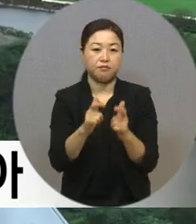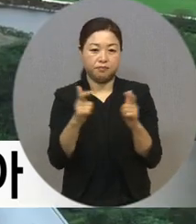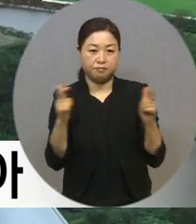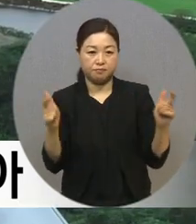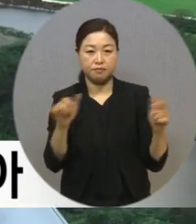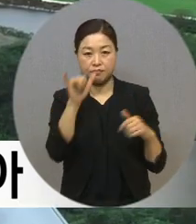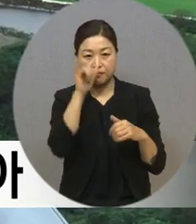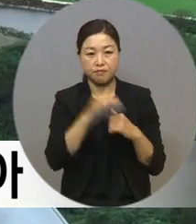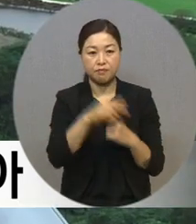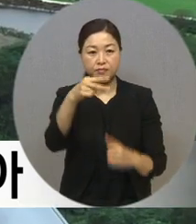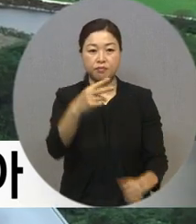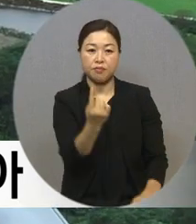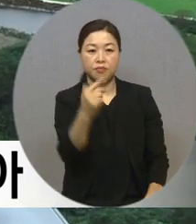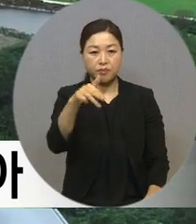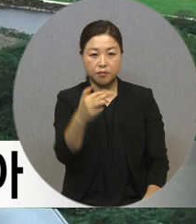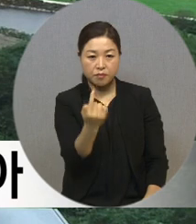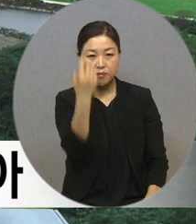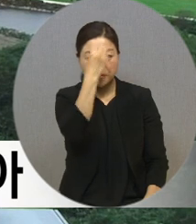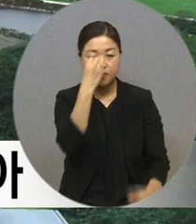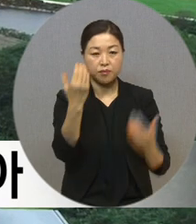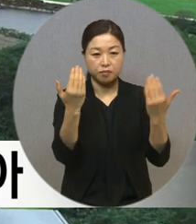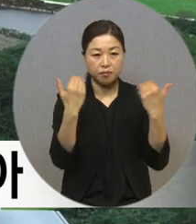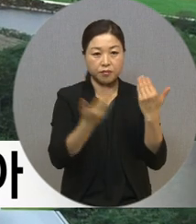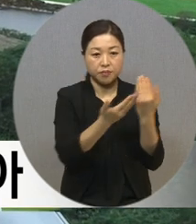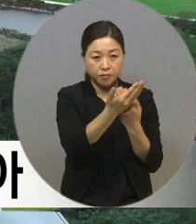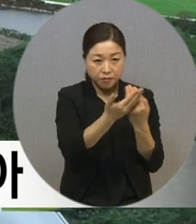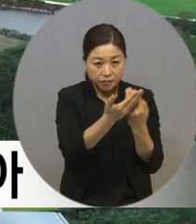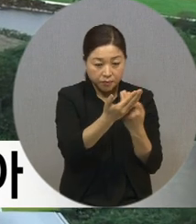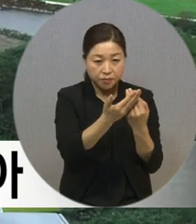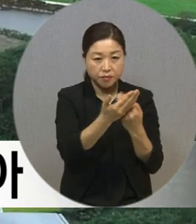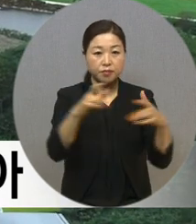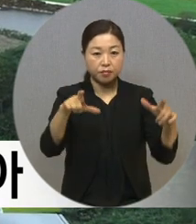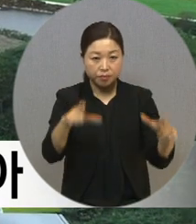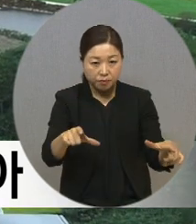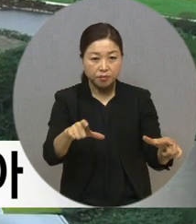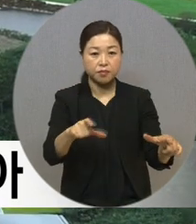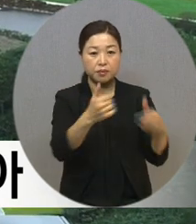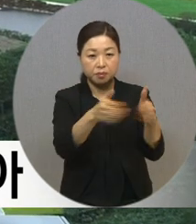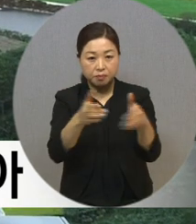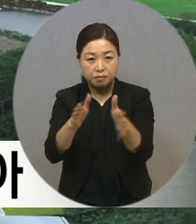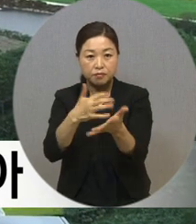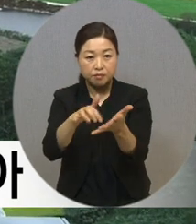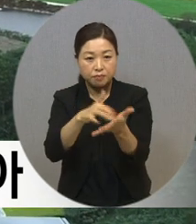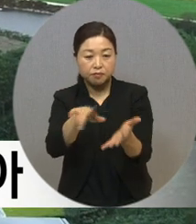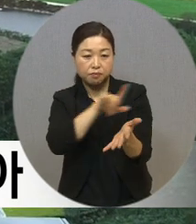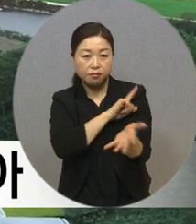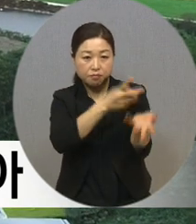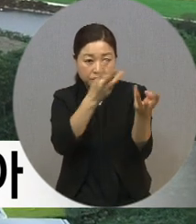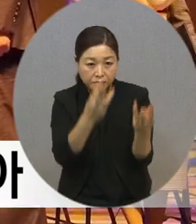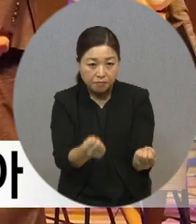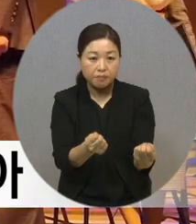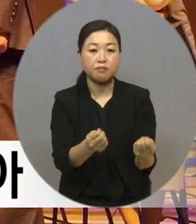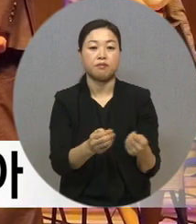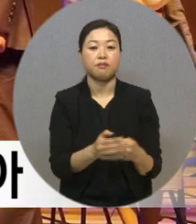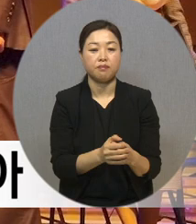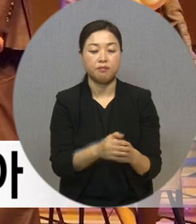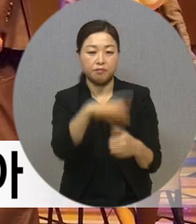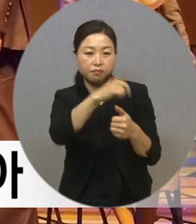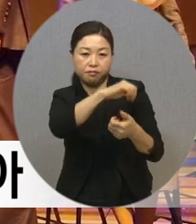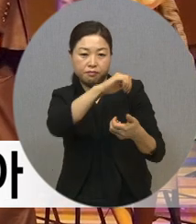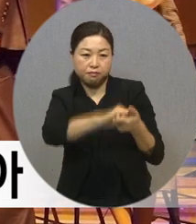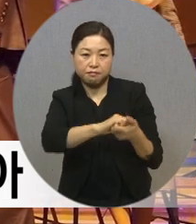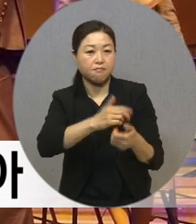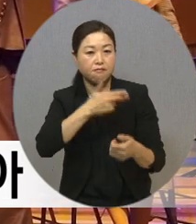신안군 도초고등학교는 섬 지역 최대 학급 수를 자랑하며 지리적 제약이 교육의 한계가 되지 않도록 섬 특성을